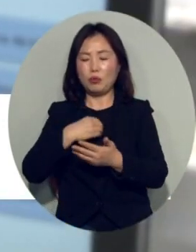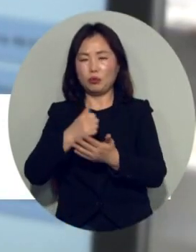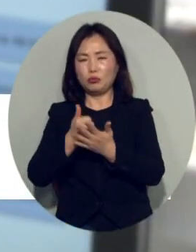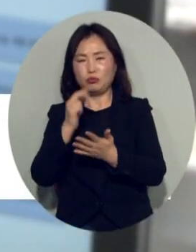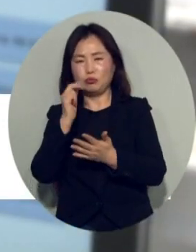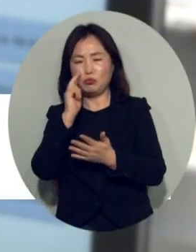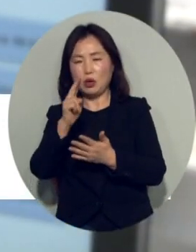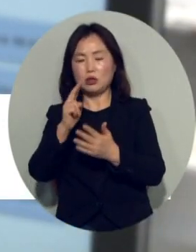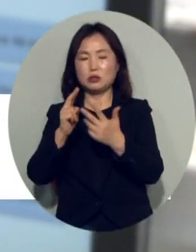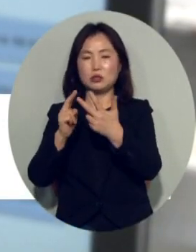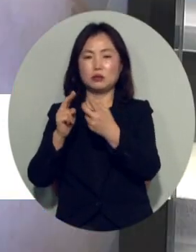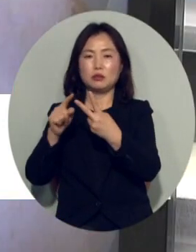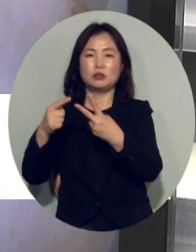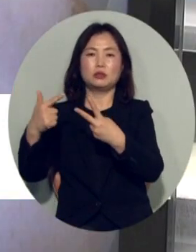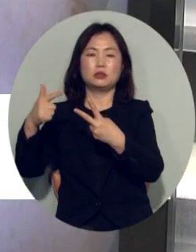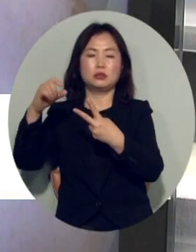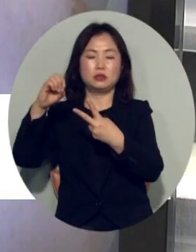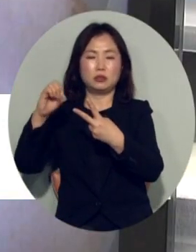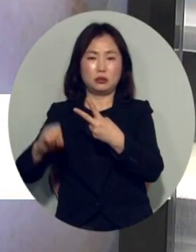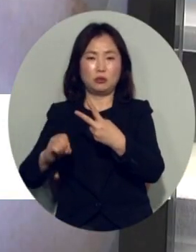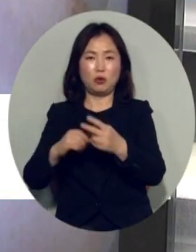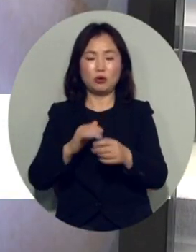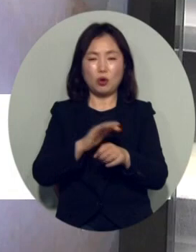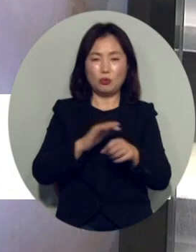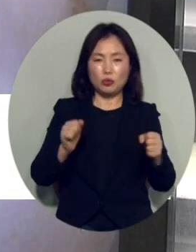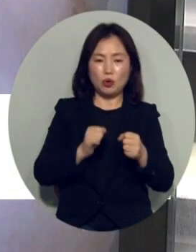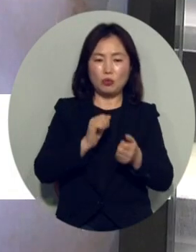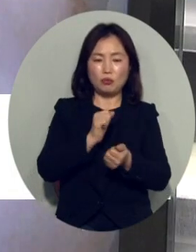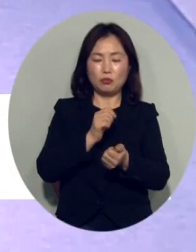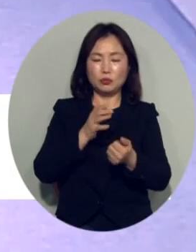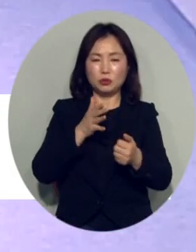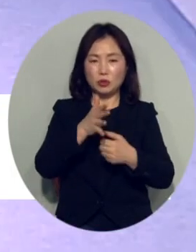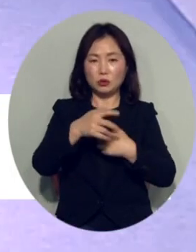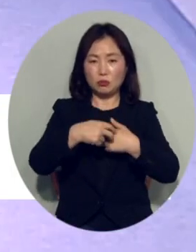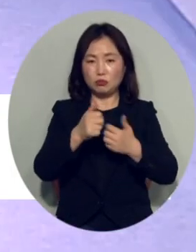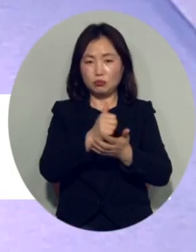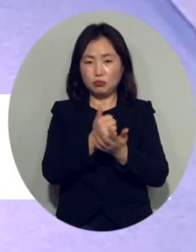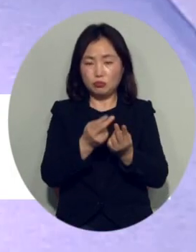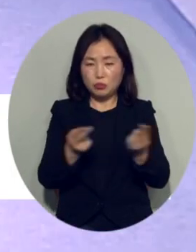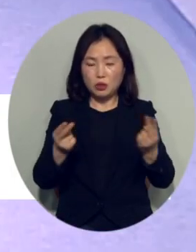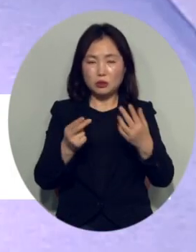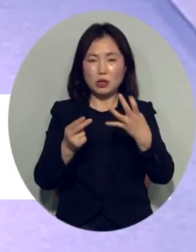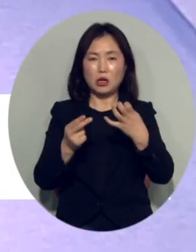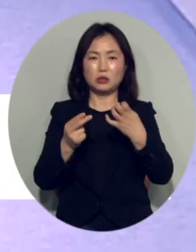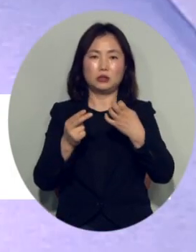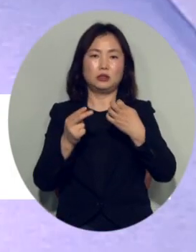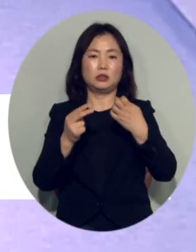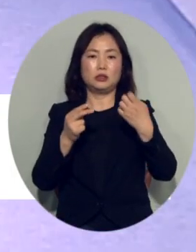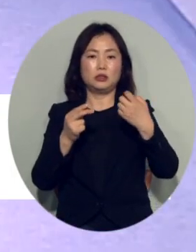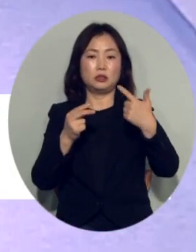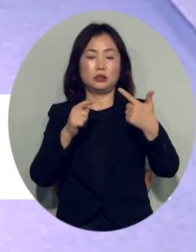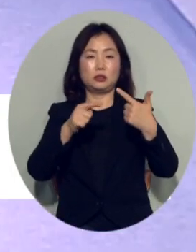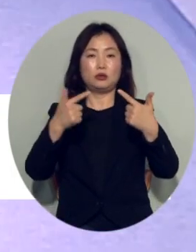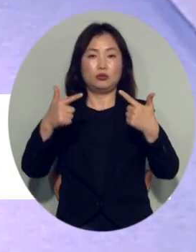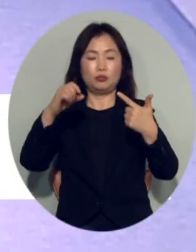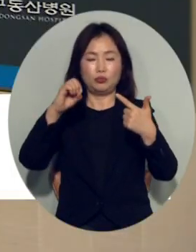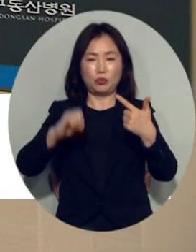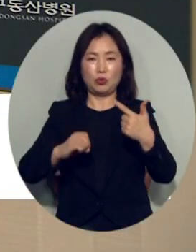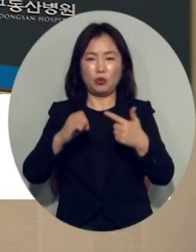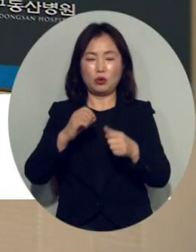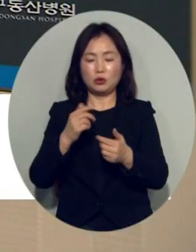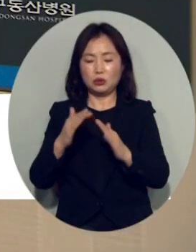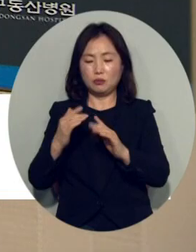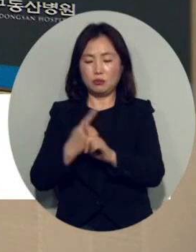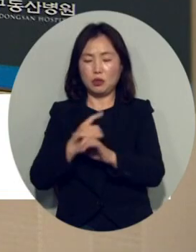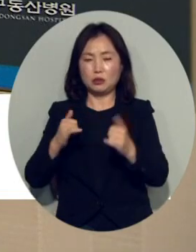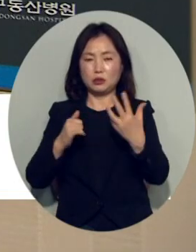상의 71.7% 이고 경북은 감염병 전담 병원이 자 17.9% 입니다 재택 치료중인 확장자는